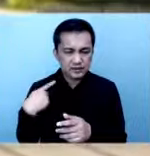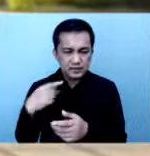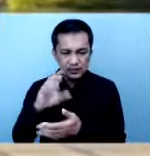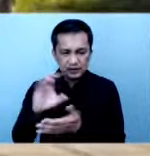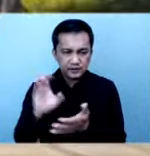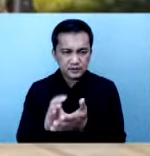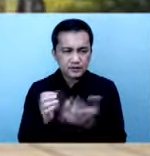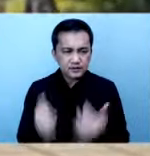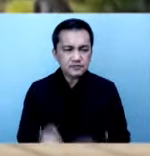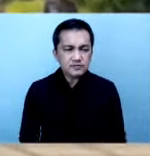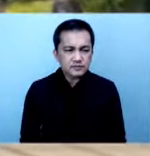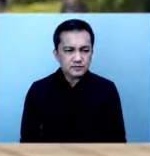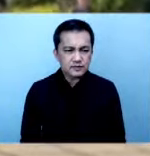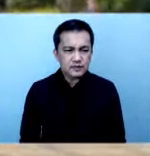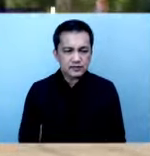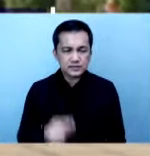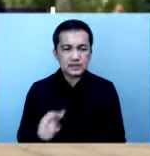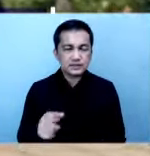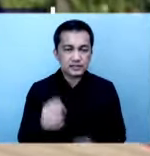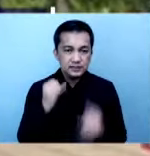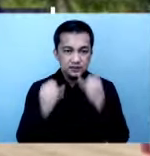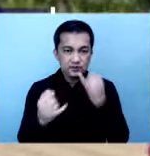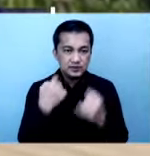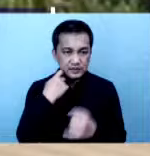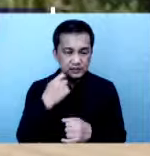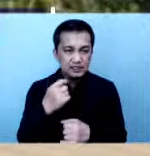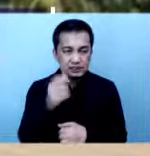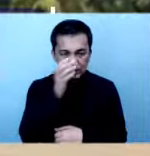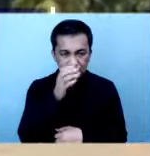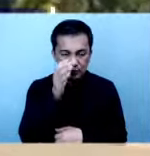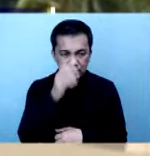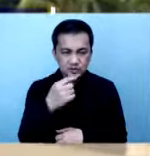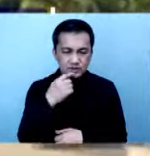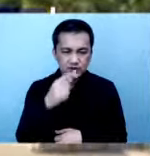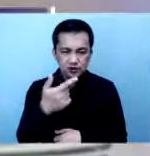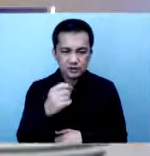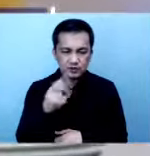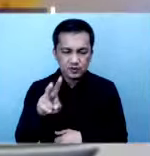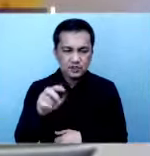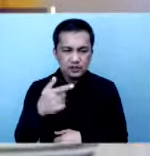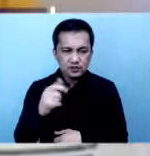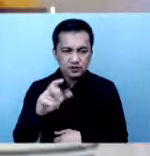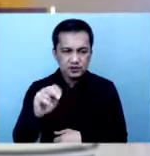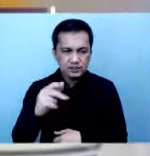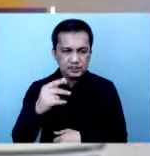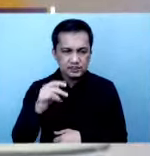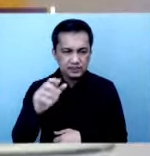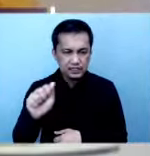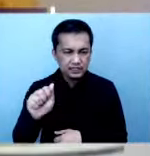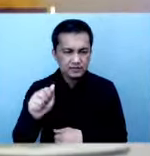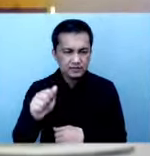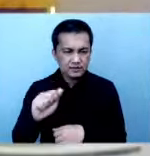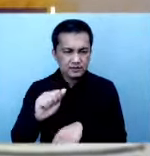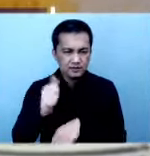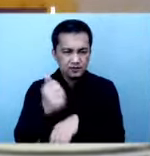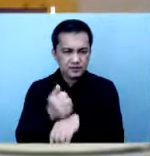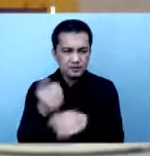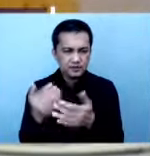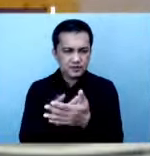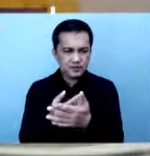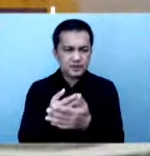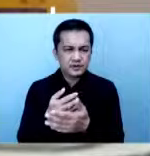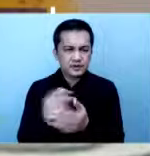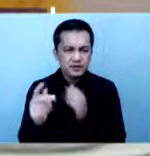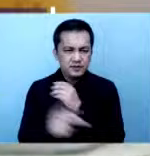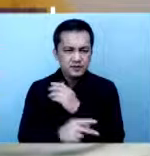Sa isang ambush interview kanina sa Cebu City, sinabi ni Governor Gwen Garcia na magtatayo nga sila ng bagong provincial capital